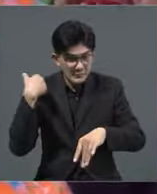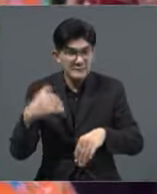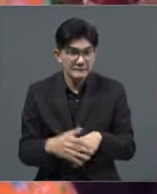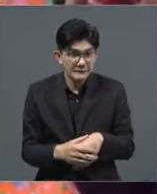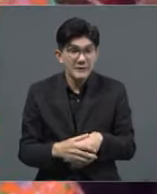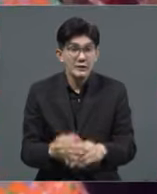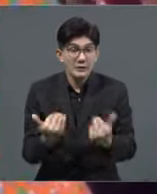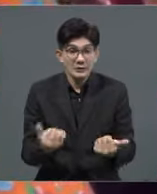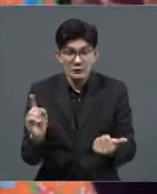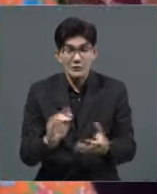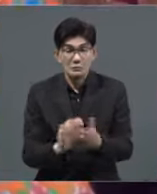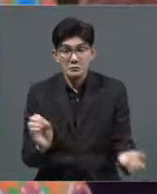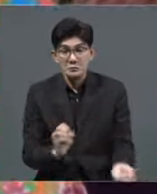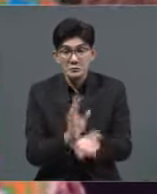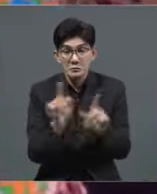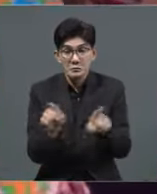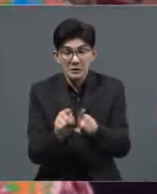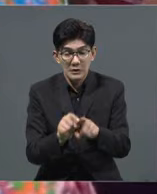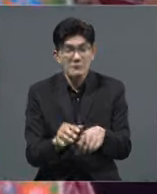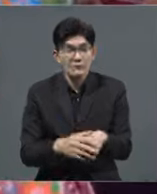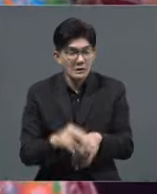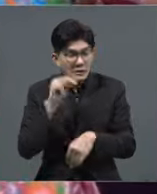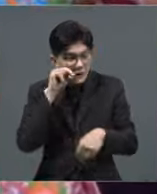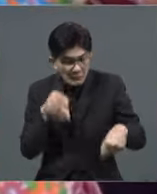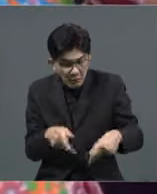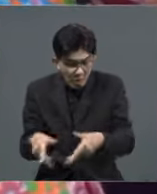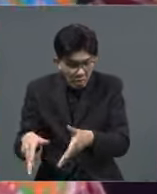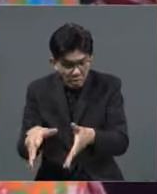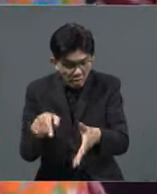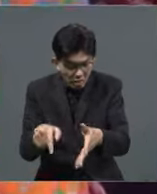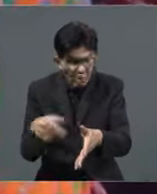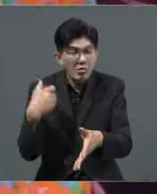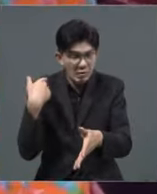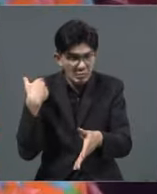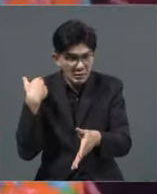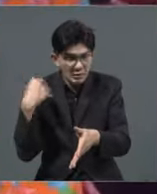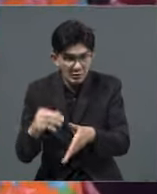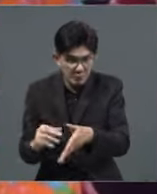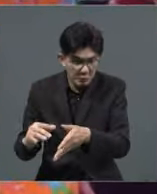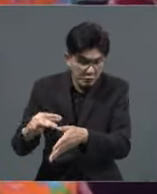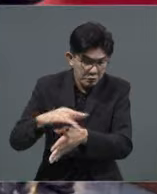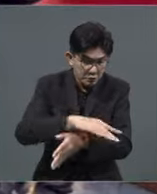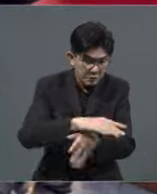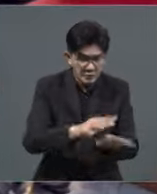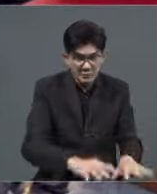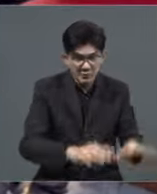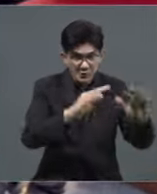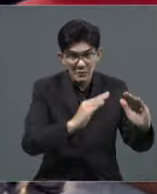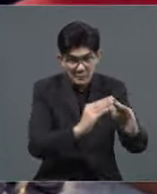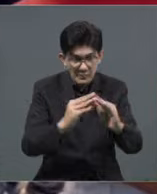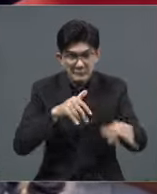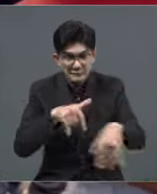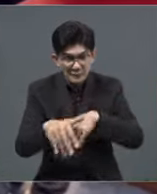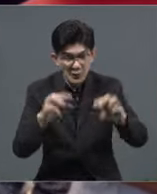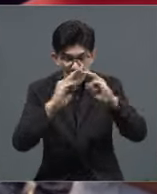นะครับจุดนี้ก็ได้รับผลกระทบจากน้ำห้วยโมงนะครับซึ่งเป็นลำห้วยสาขาของแม่น้ำโขงเนี่ยล้นเข้าท่วมบ้านเรือนประชาช